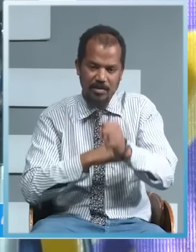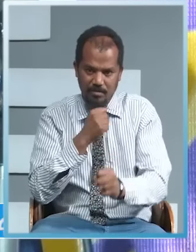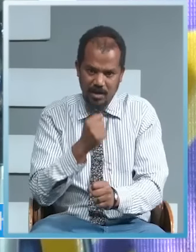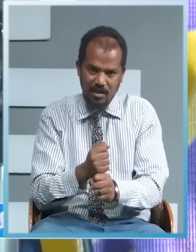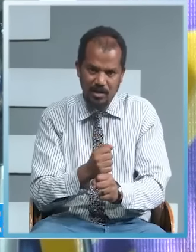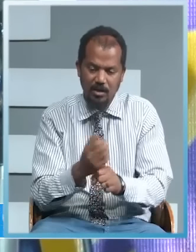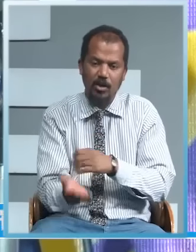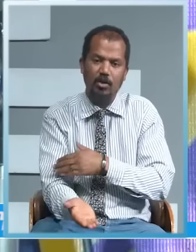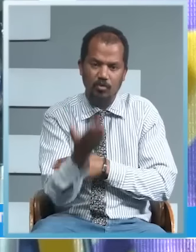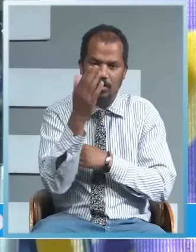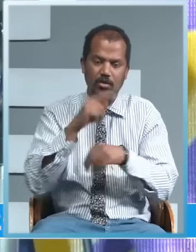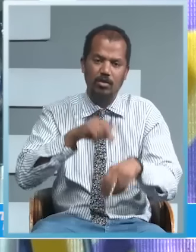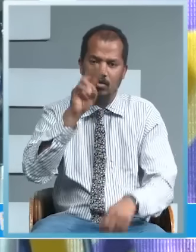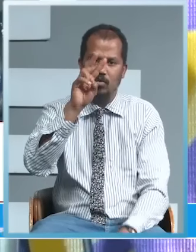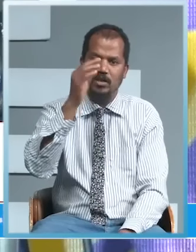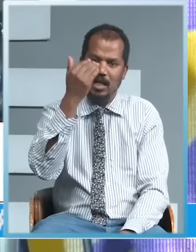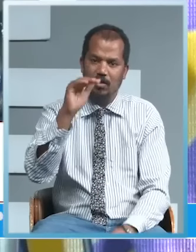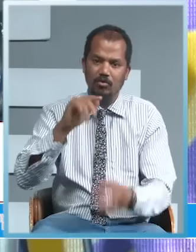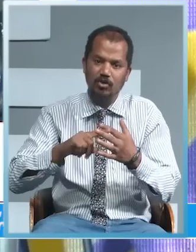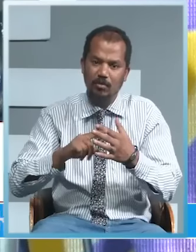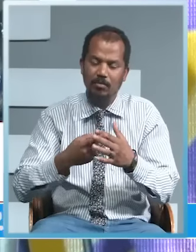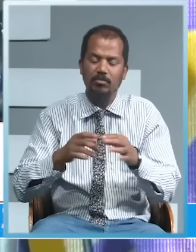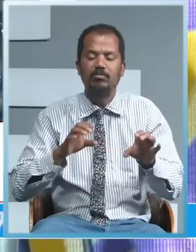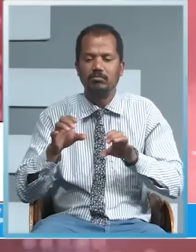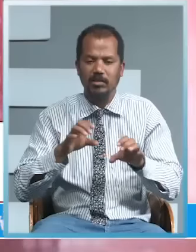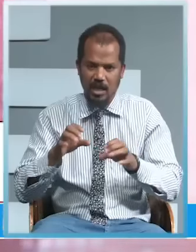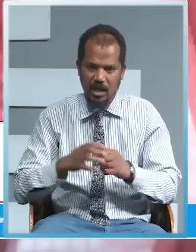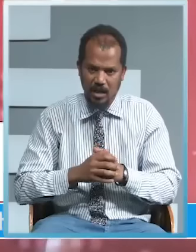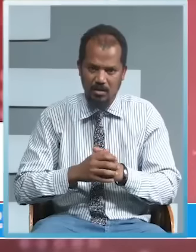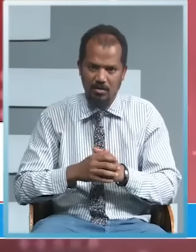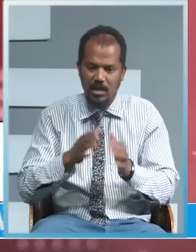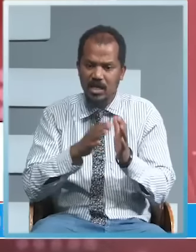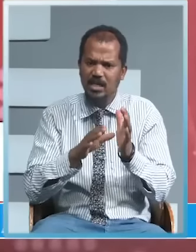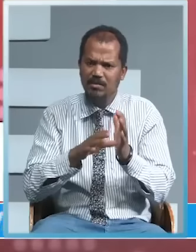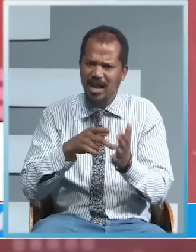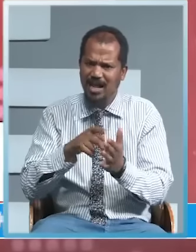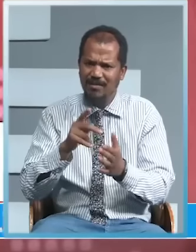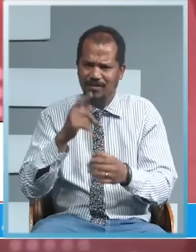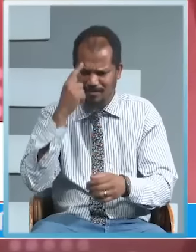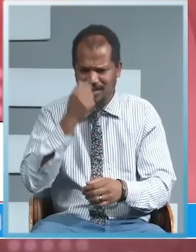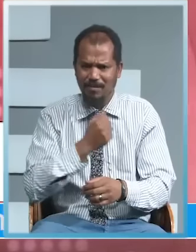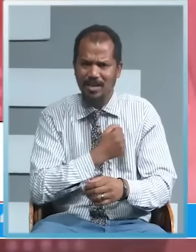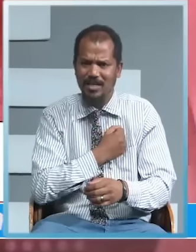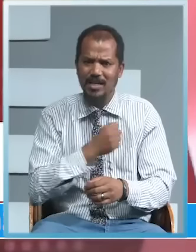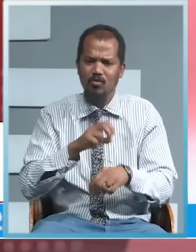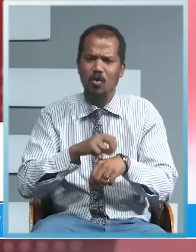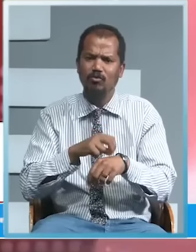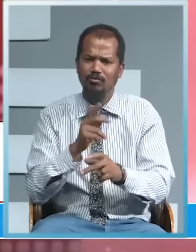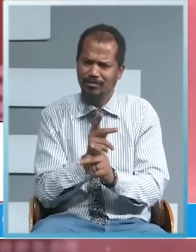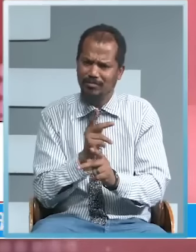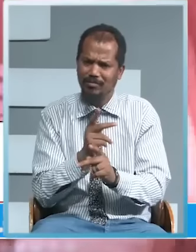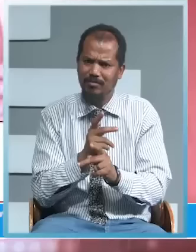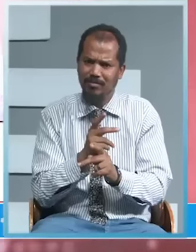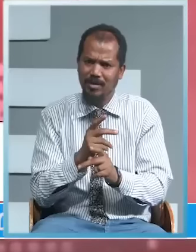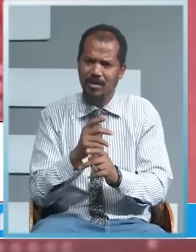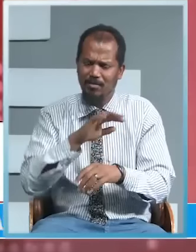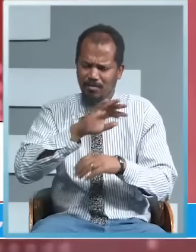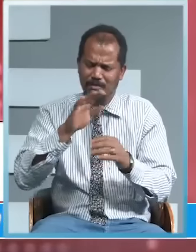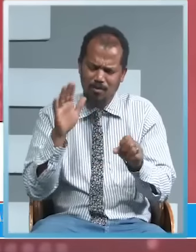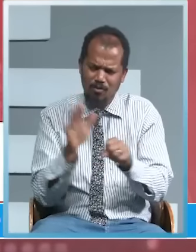ምህረት ከጧቱ 2 ሰዓት ተኩል ጀምሮ ይካሄዳል። በግብር አከፋፈል ሂደት በታማኝነትና ወቅቱን በጠበቀ መልኩ